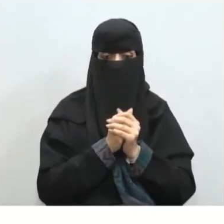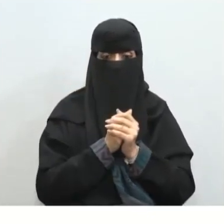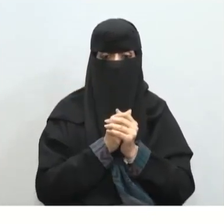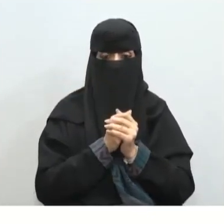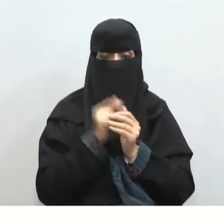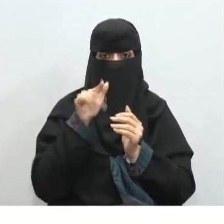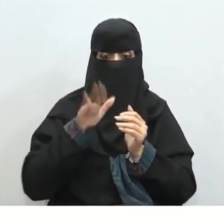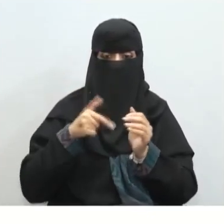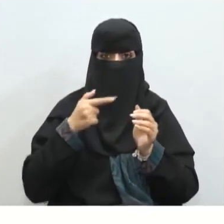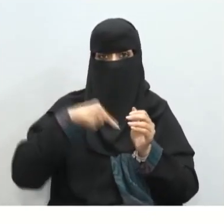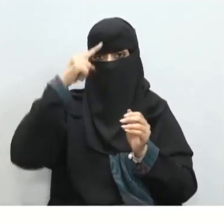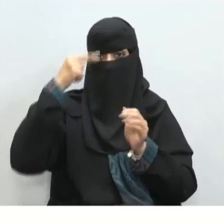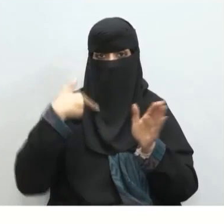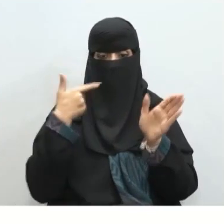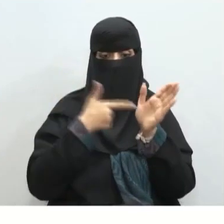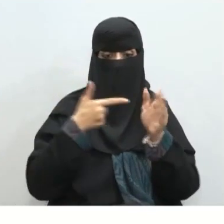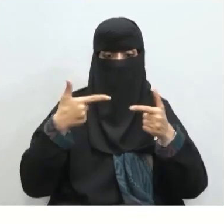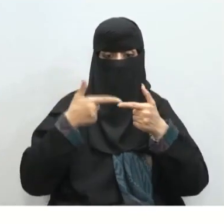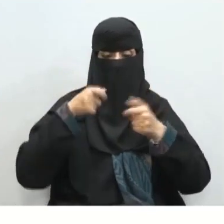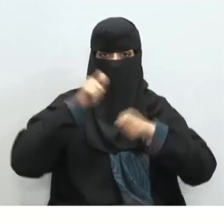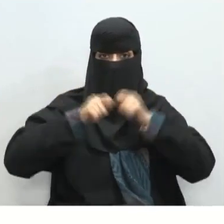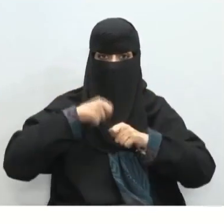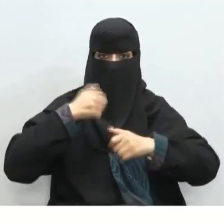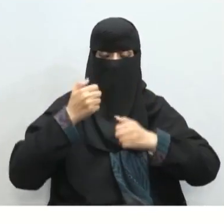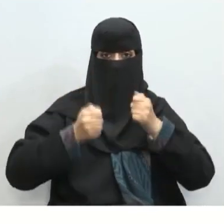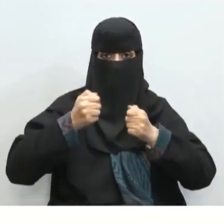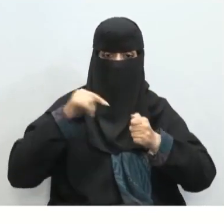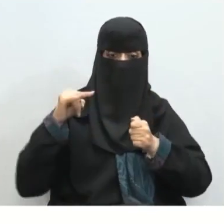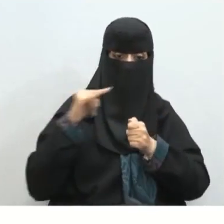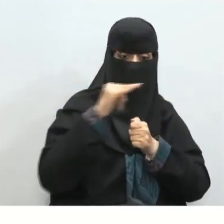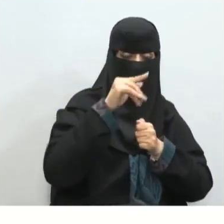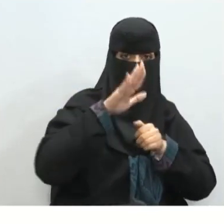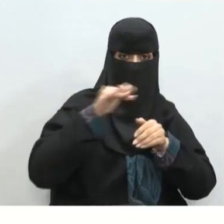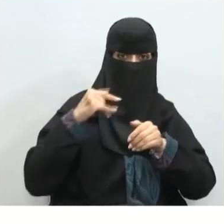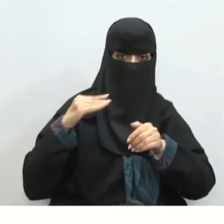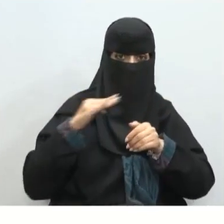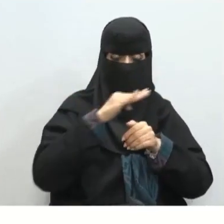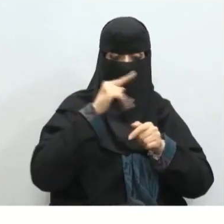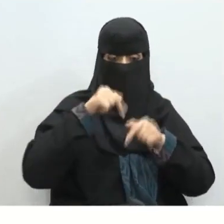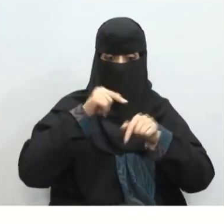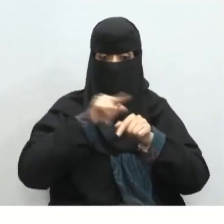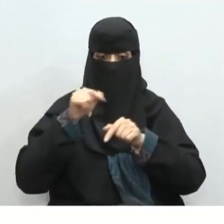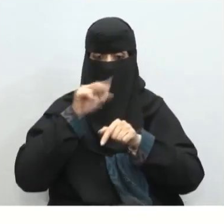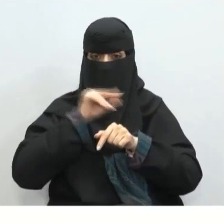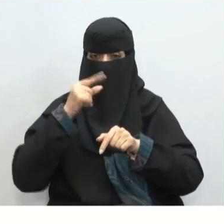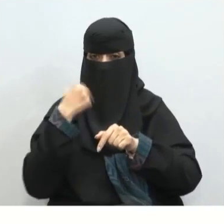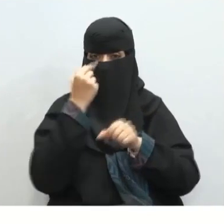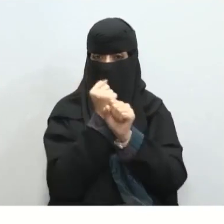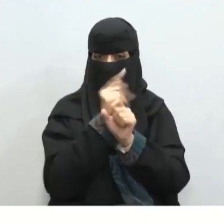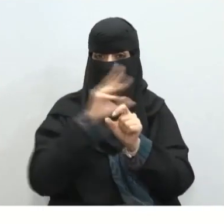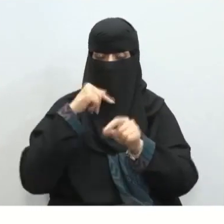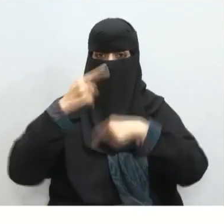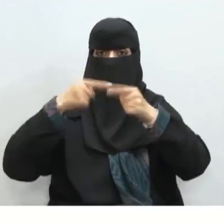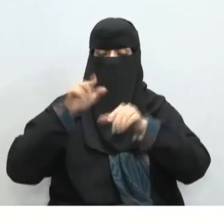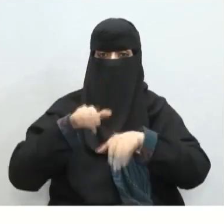الحيه كمثال نظهر لكم البنزين الذي يستعمل لتحريك السيارات هو عباره عن اي تي بي يشبه عمل على